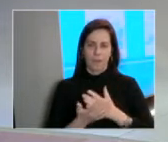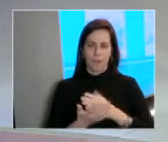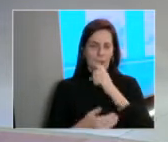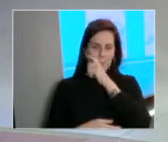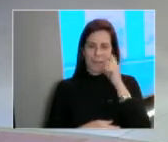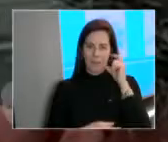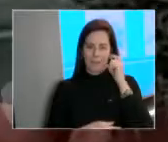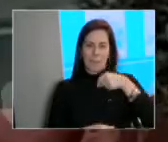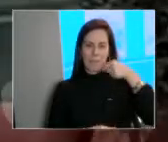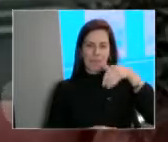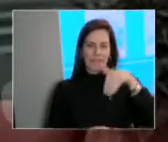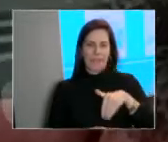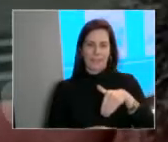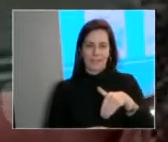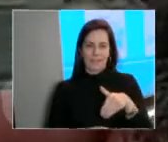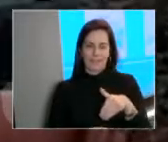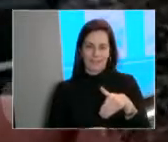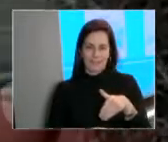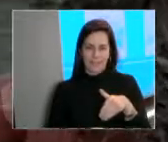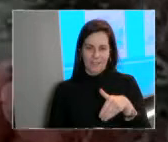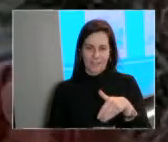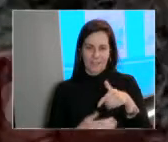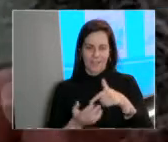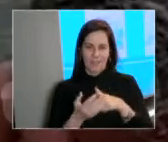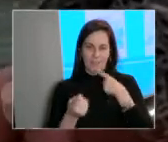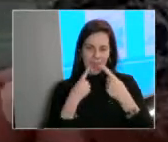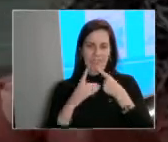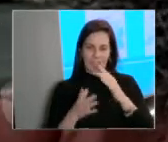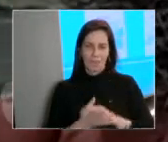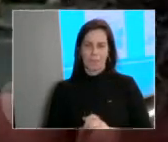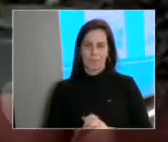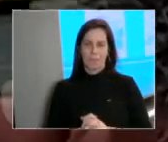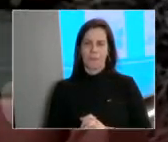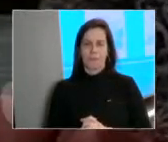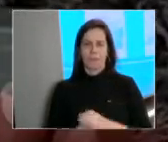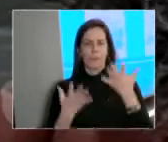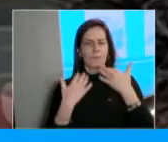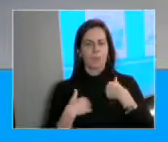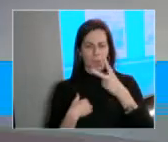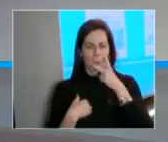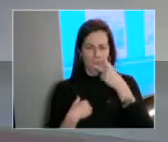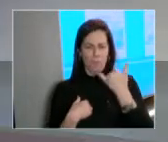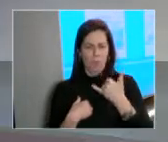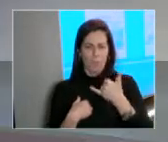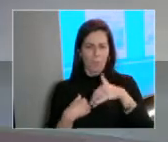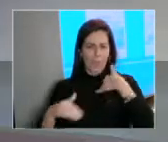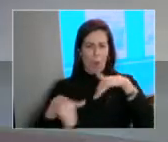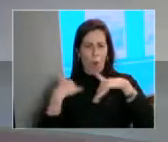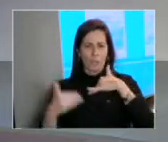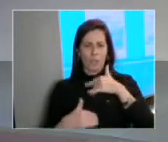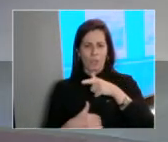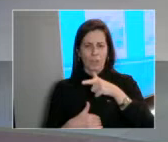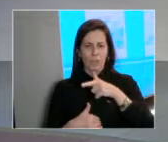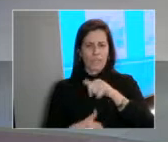כרגע פתיק פעתי השיחה והשידור. אז בוא תספר לנו, אנחנו רואים אותך כרגע על רקע רחובות